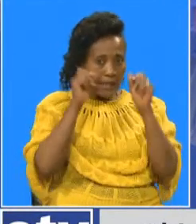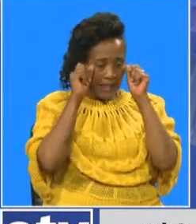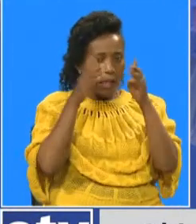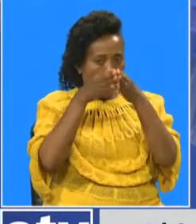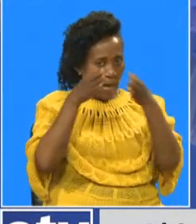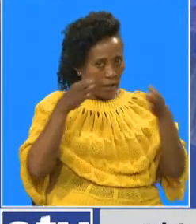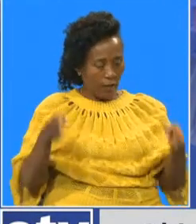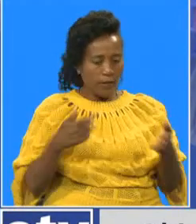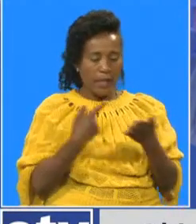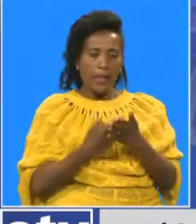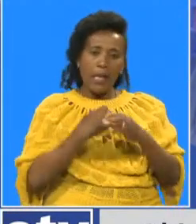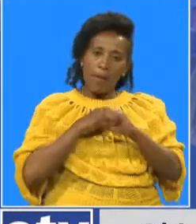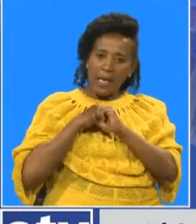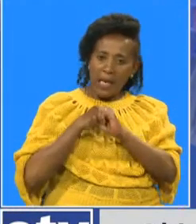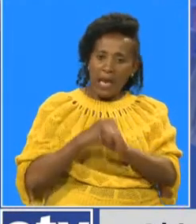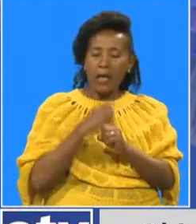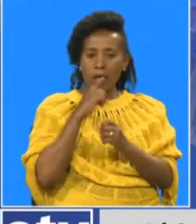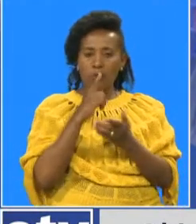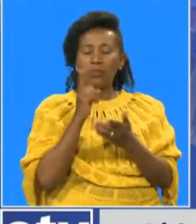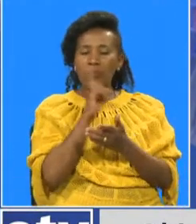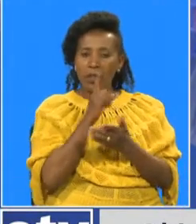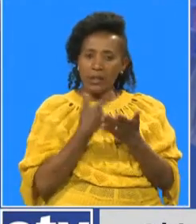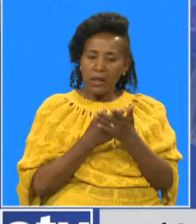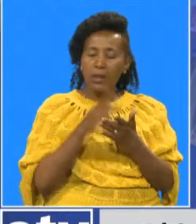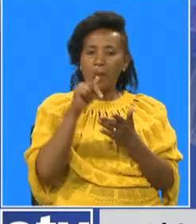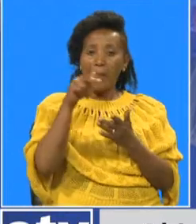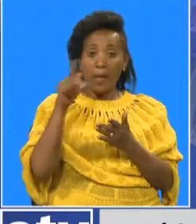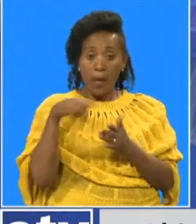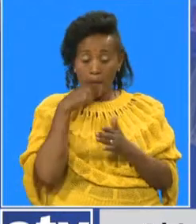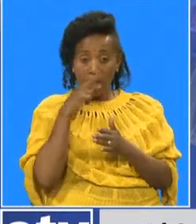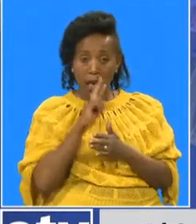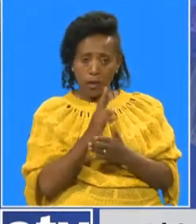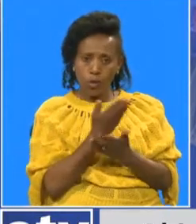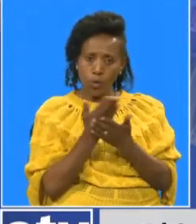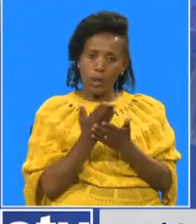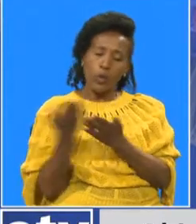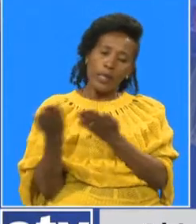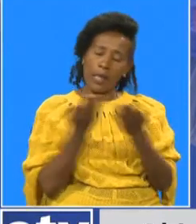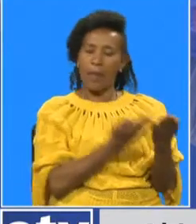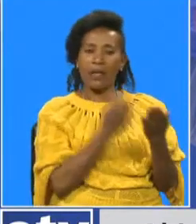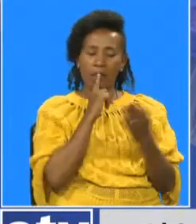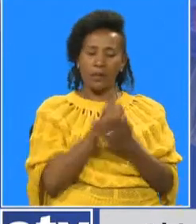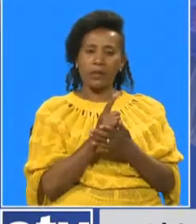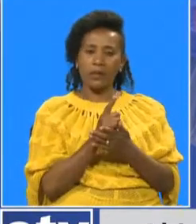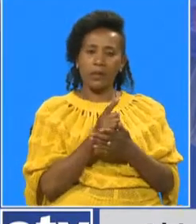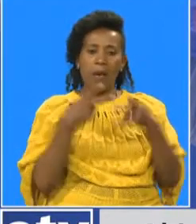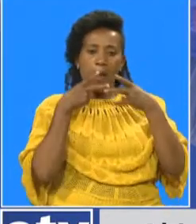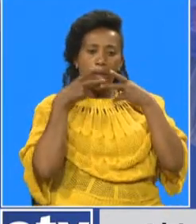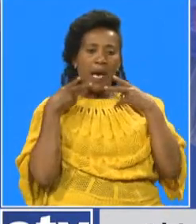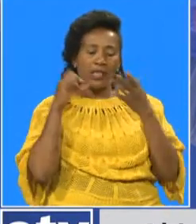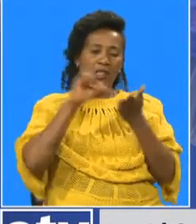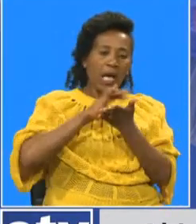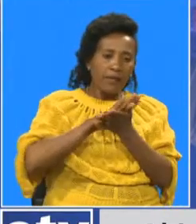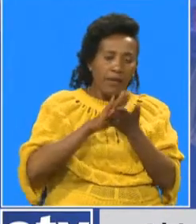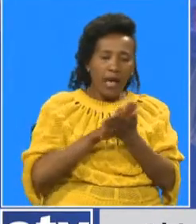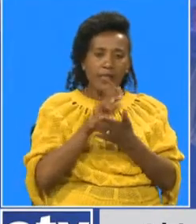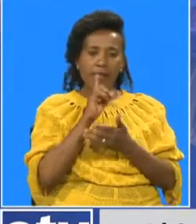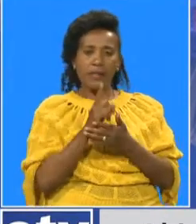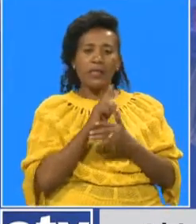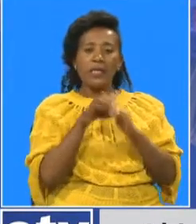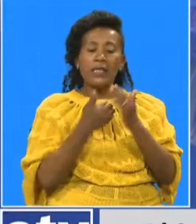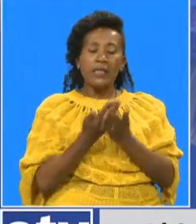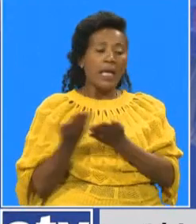መፍጠር፣ የፕሮቴክቲቭ ኢኩዊፕመንትስ የምንላቸው ፒፒ የምንላቸው ነገሮች የማቅረብ ማስክ፣ ሳኒታይዘር